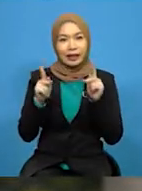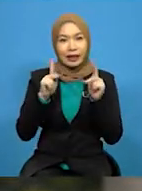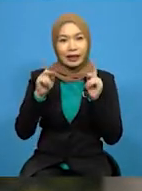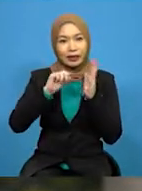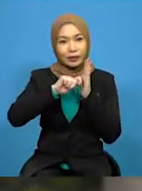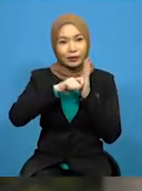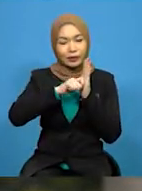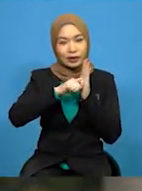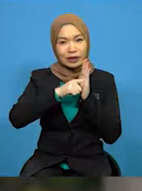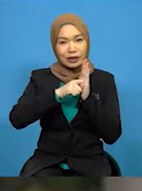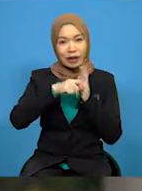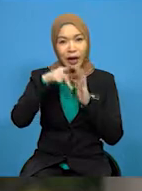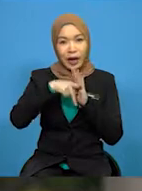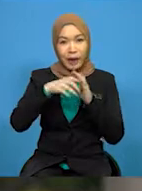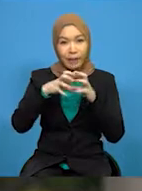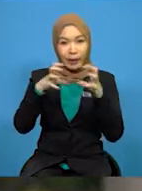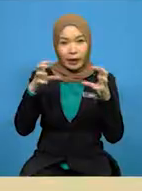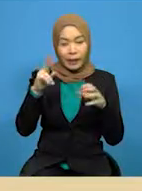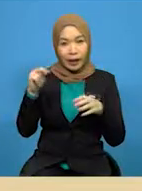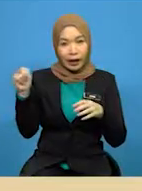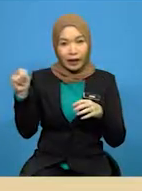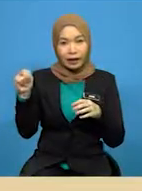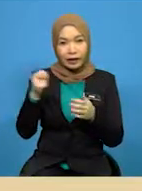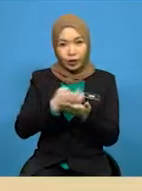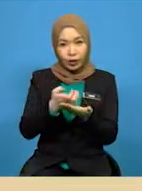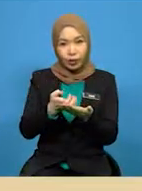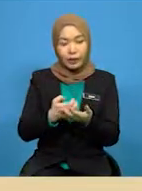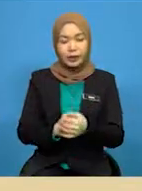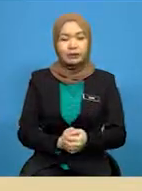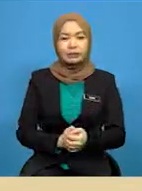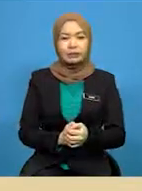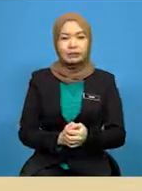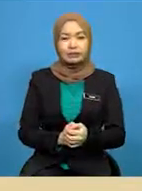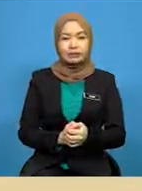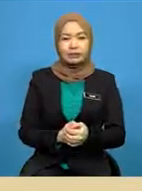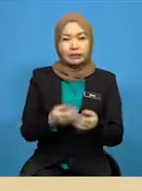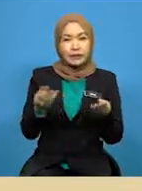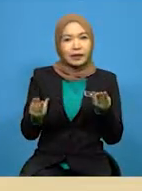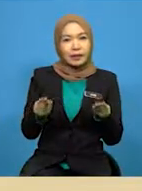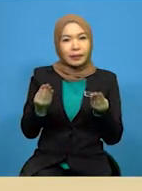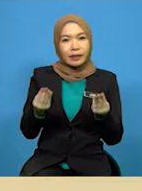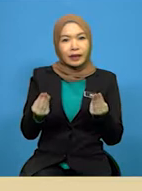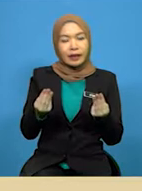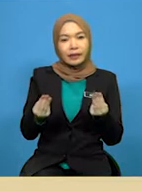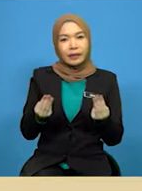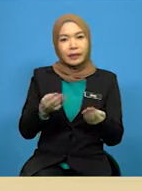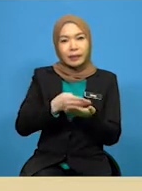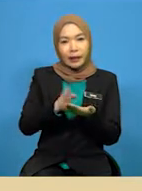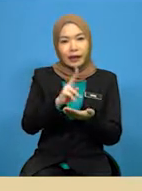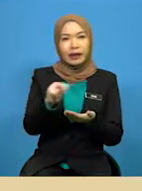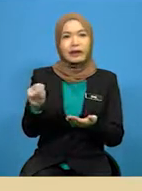inilah perkembangan kegiatan ekonomi. Seterusnya ialah imbangan pembayaran. Jadi imbangan pembayaran